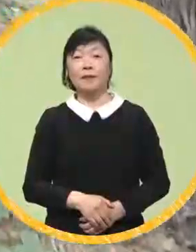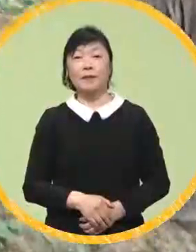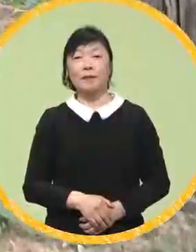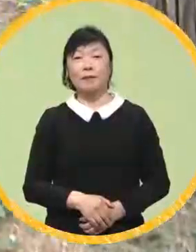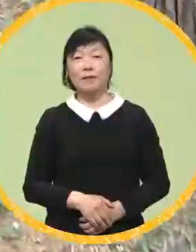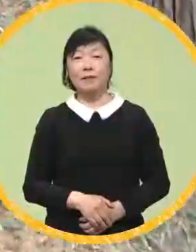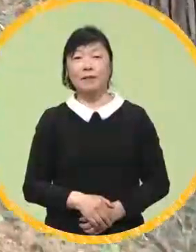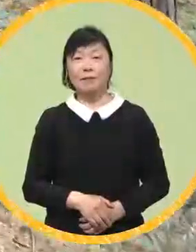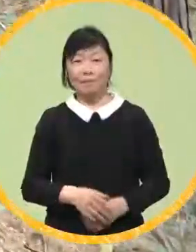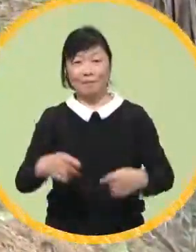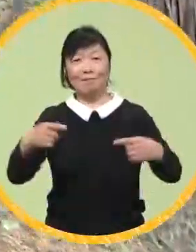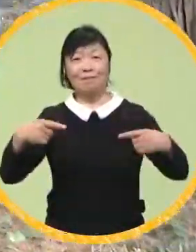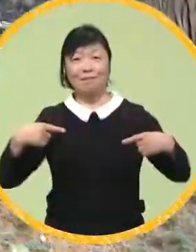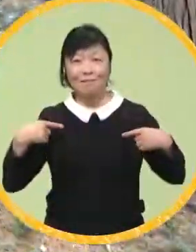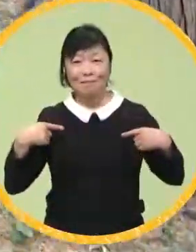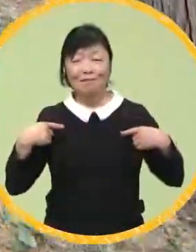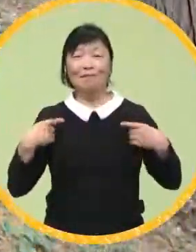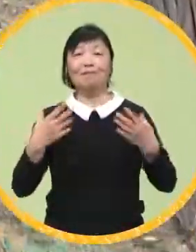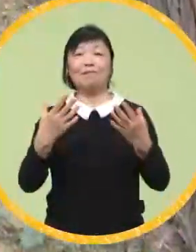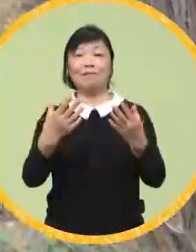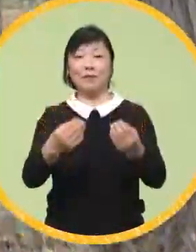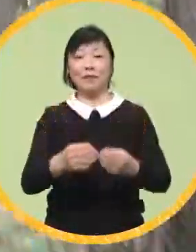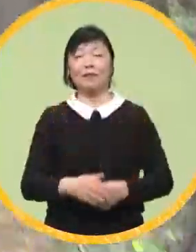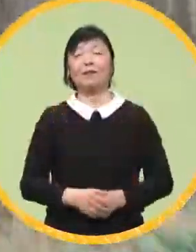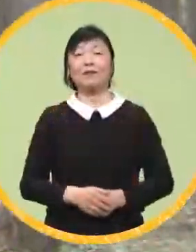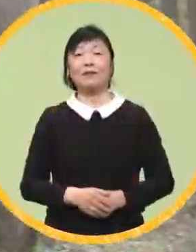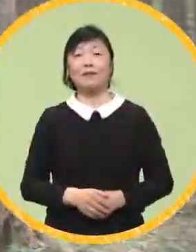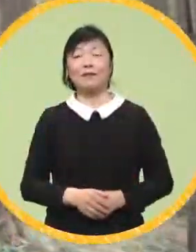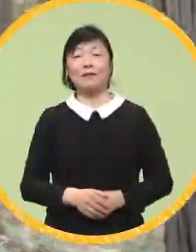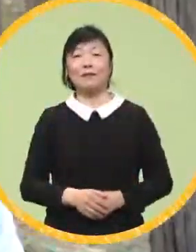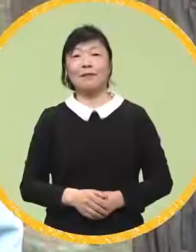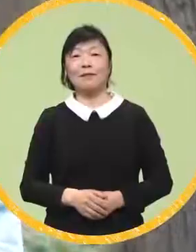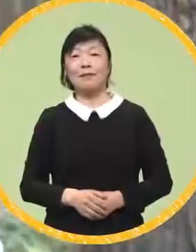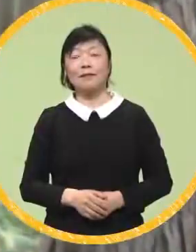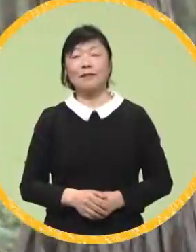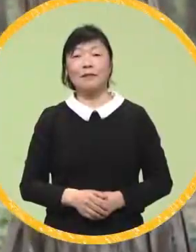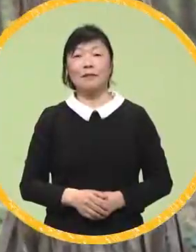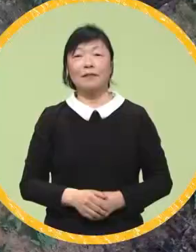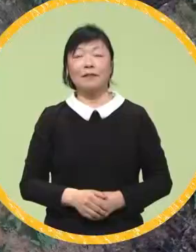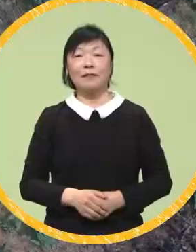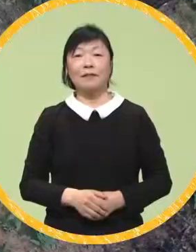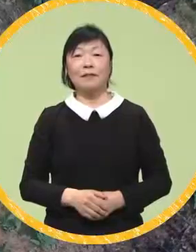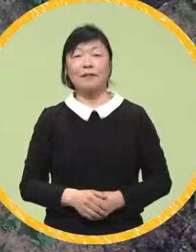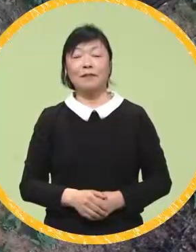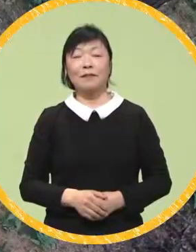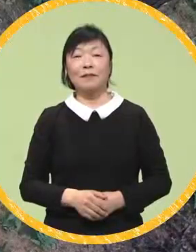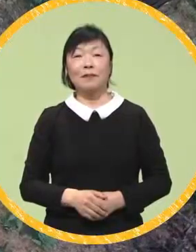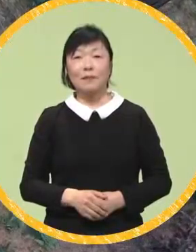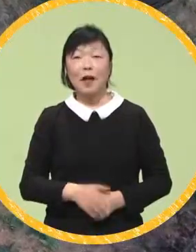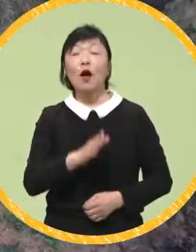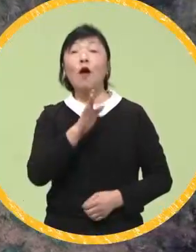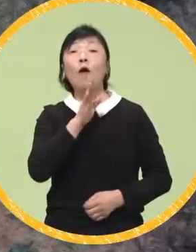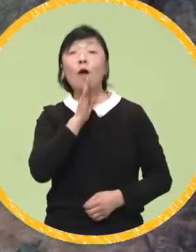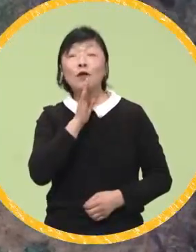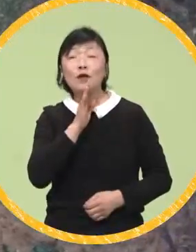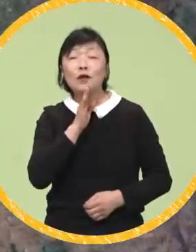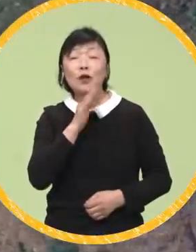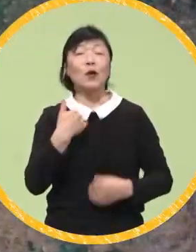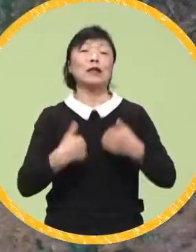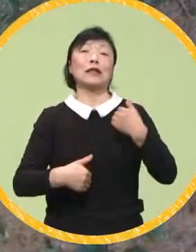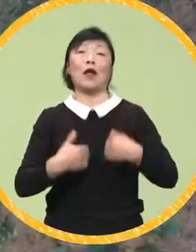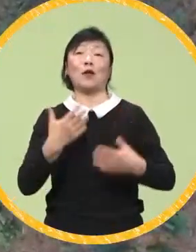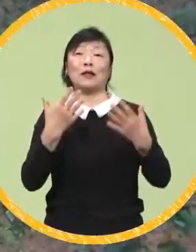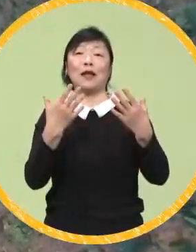アイドール最初ポーンいやー本当に楽しかったです